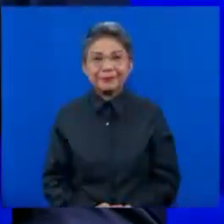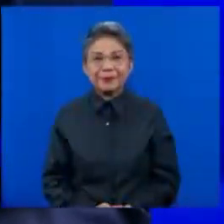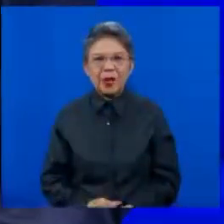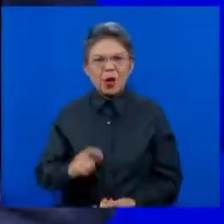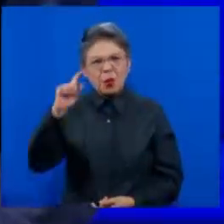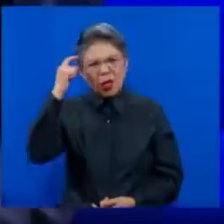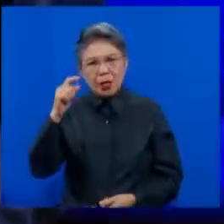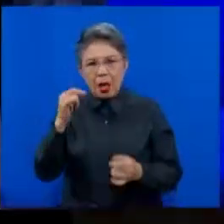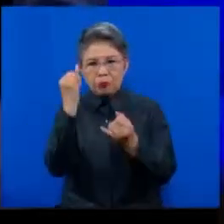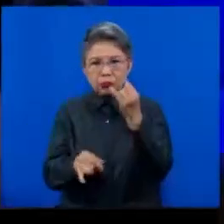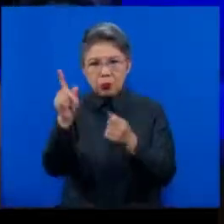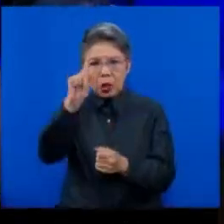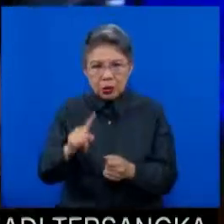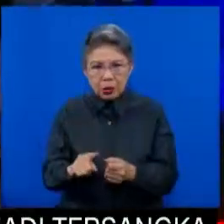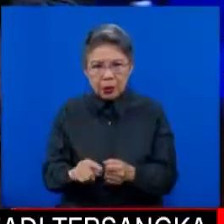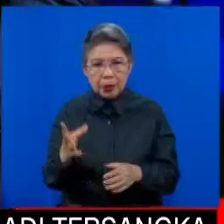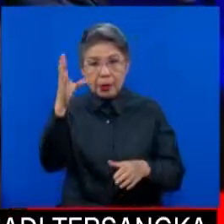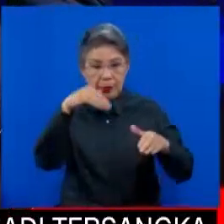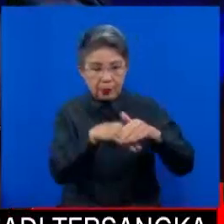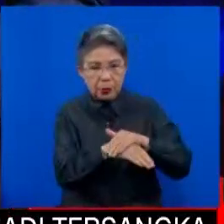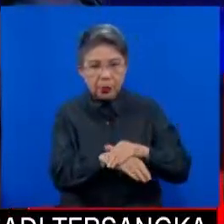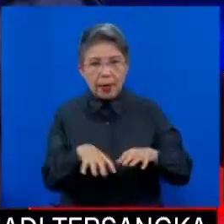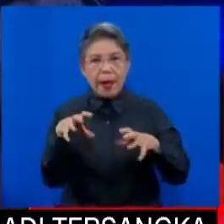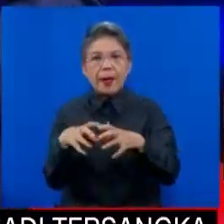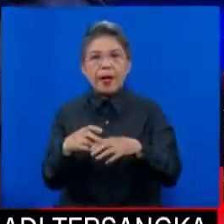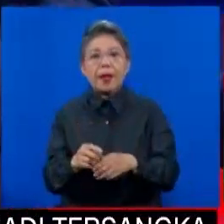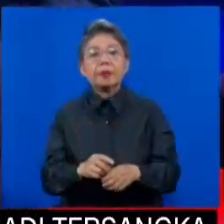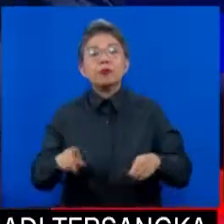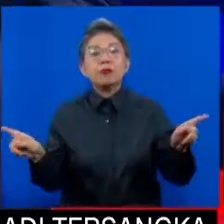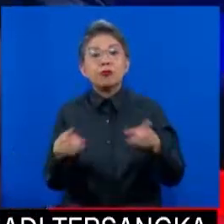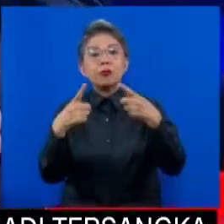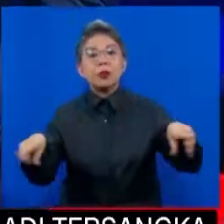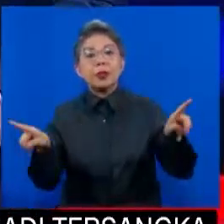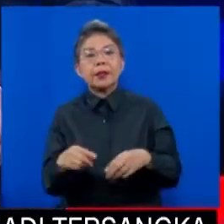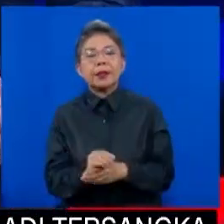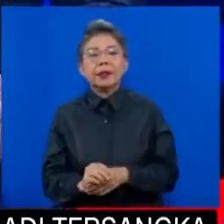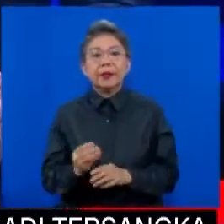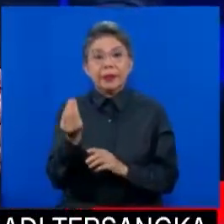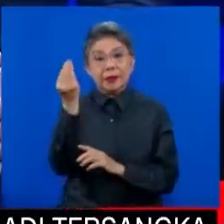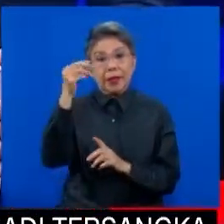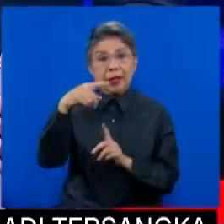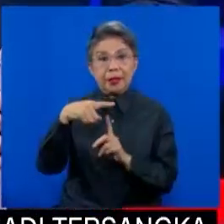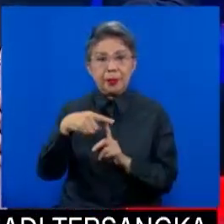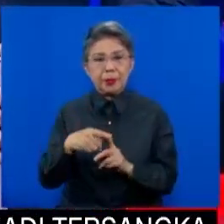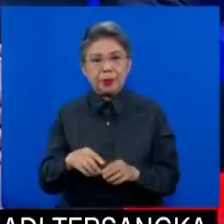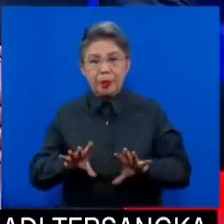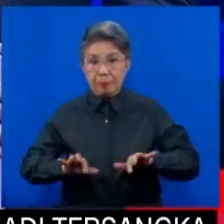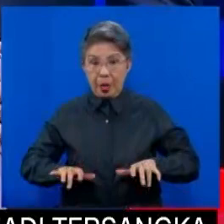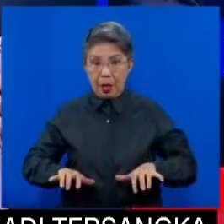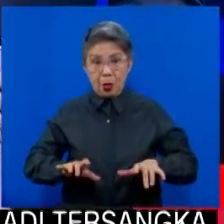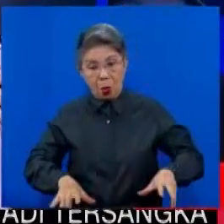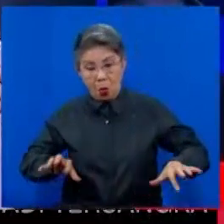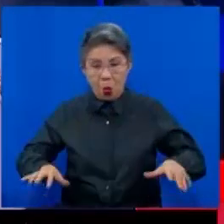Diduga terjadi korsleting listrik di bagian gudang, toko alat musik di Rawamangun, Jakarta Timur terbakar. Sejumlah peralatan musik seperti piano